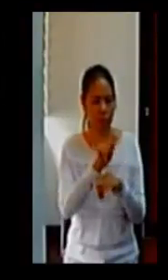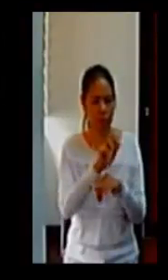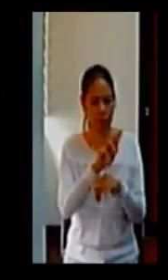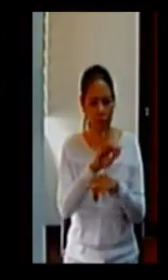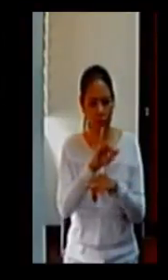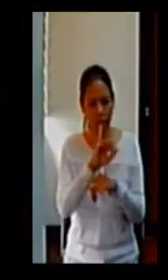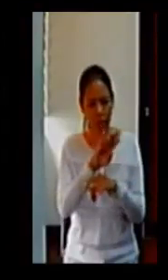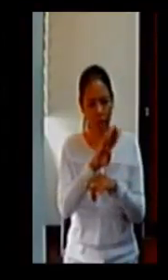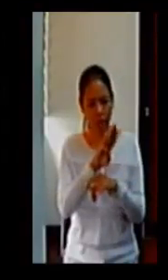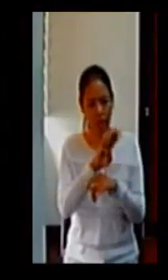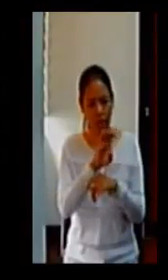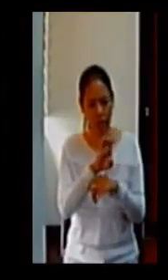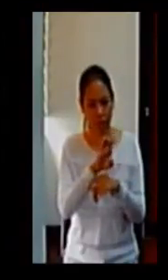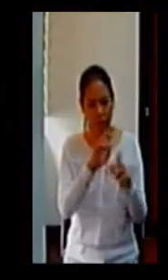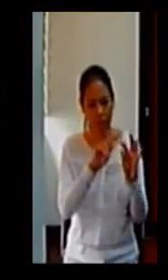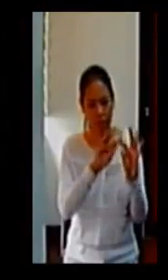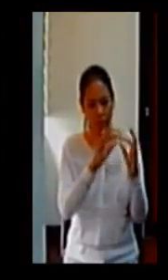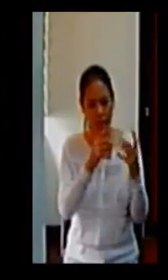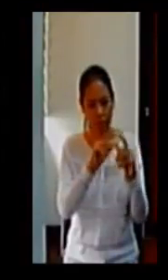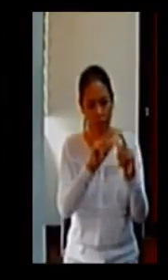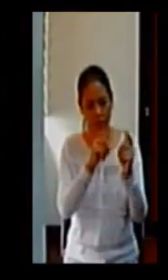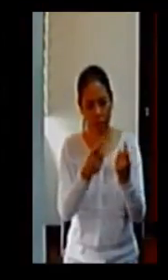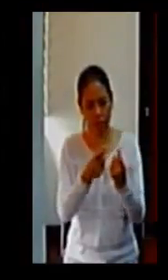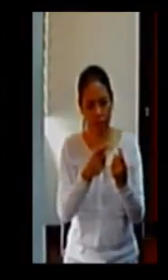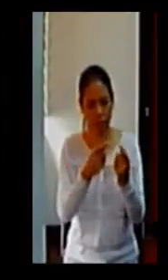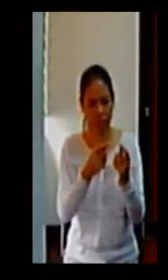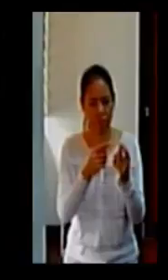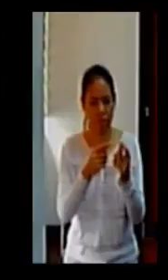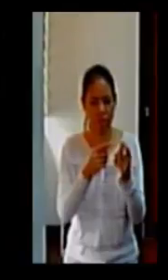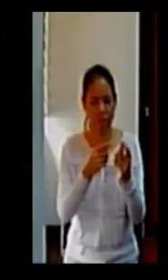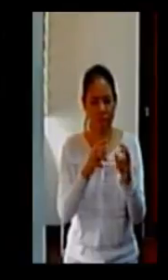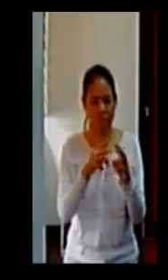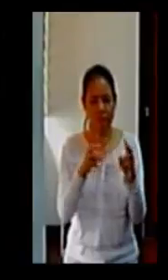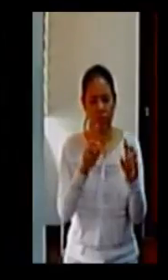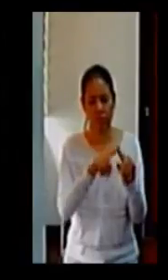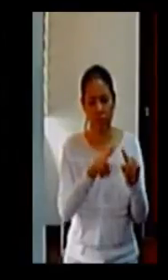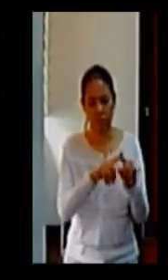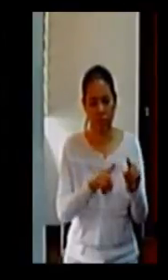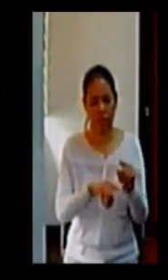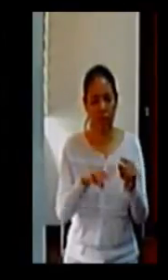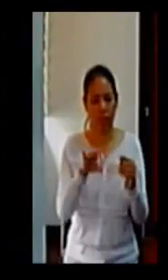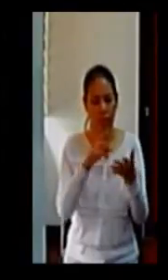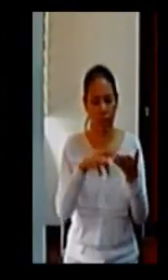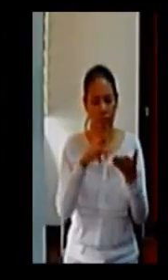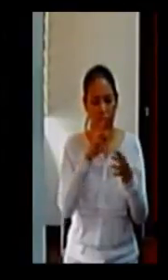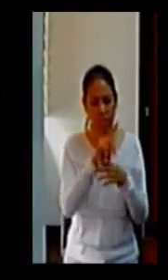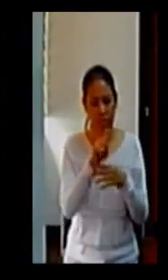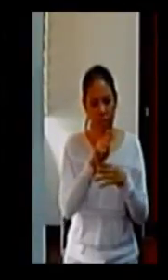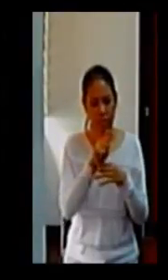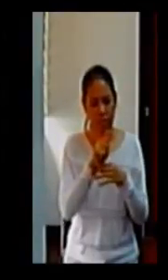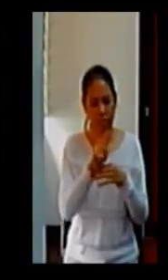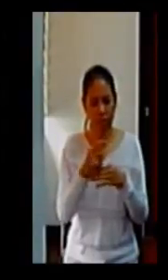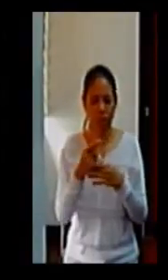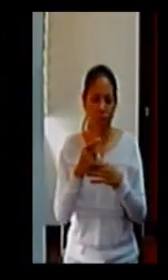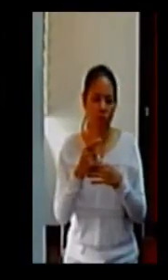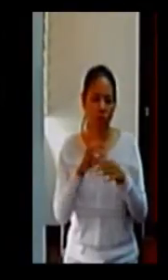Kakaiba talaga ang rice terraces, pero sa kabuuan ng Ifugao, gaano kalaki po ba ang